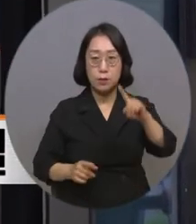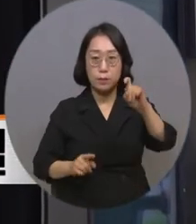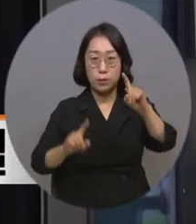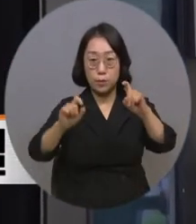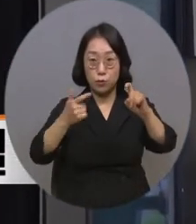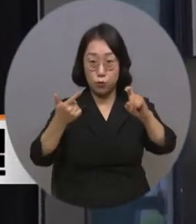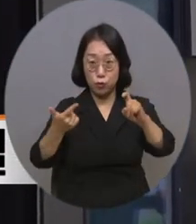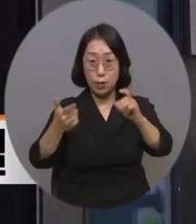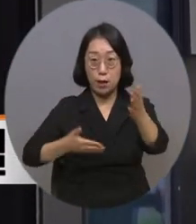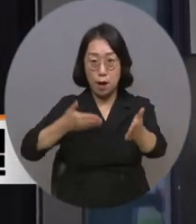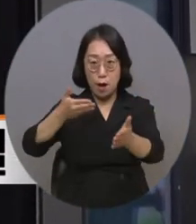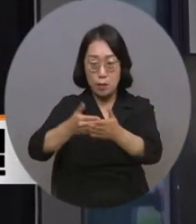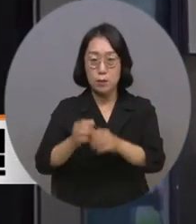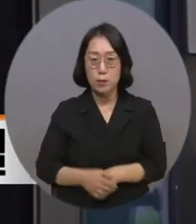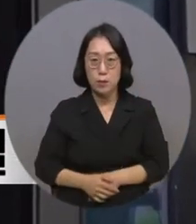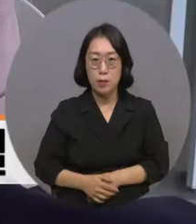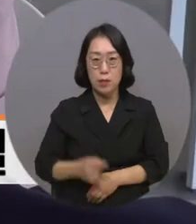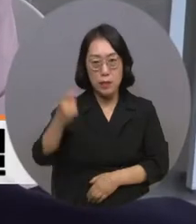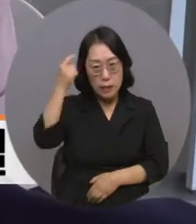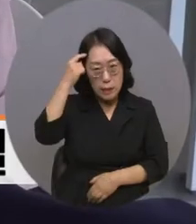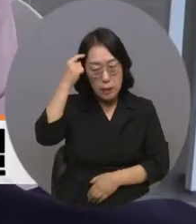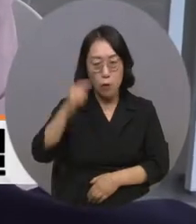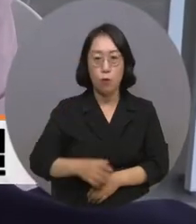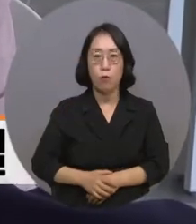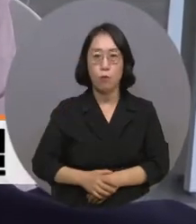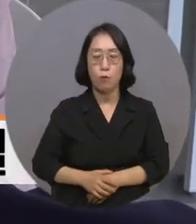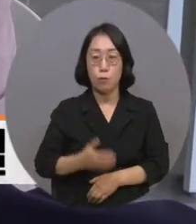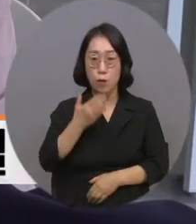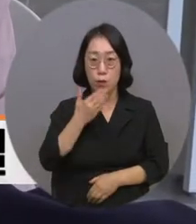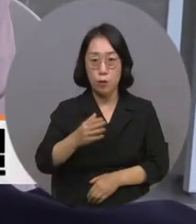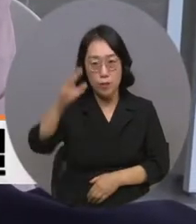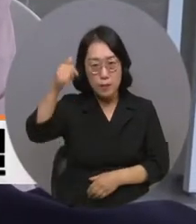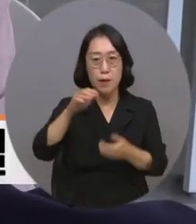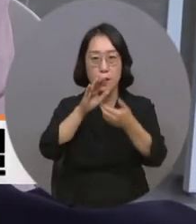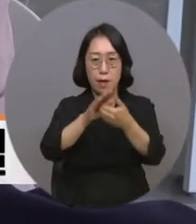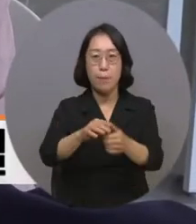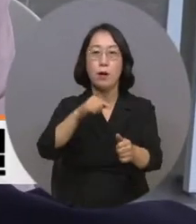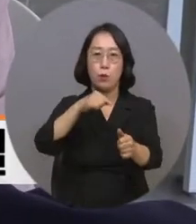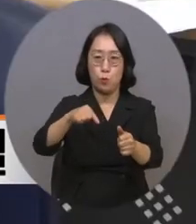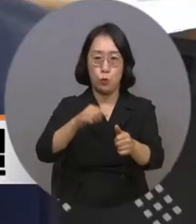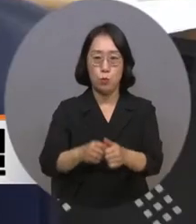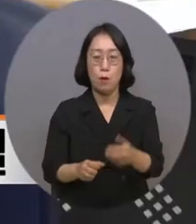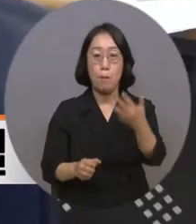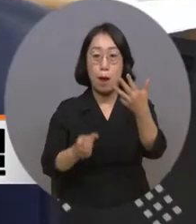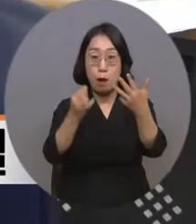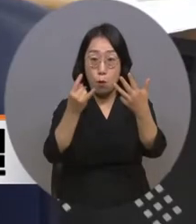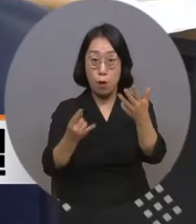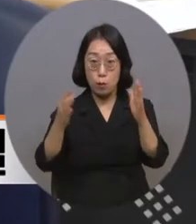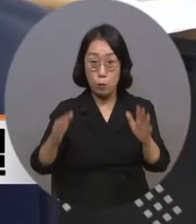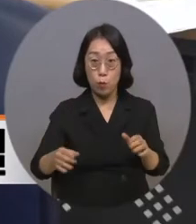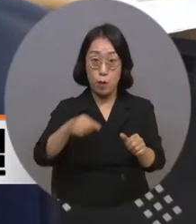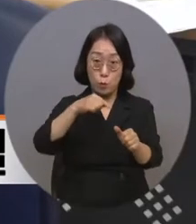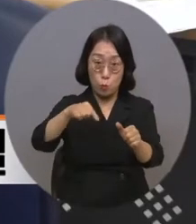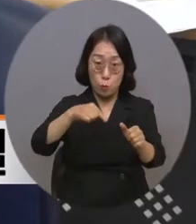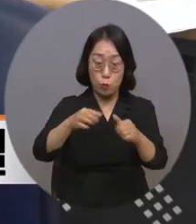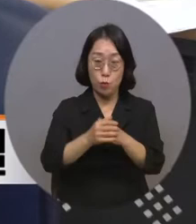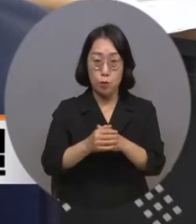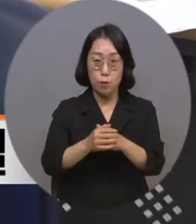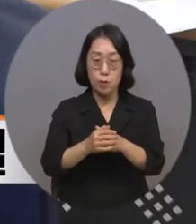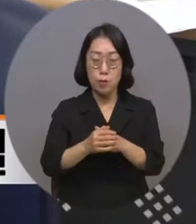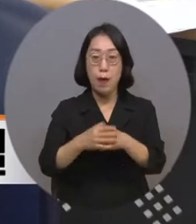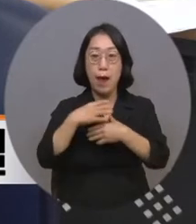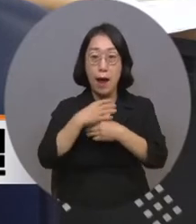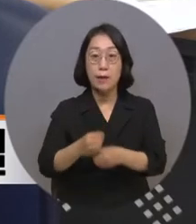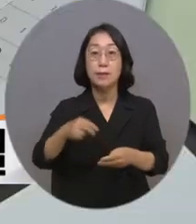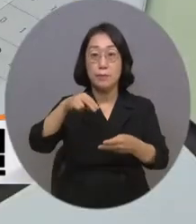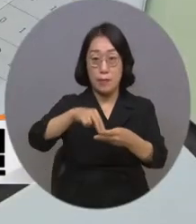16일까지 기억톡톡 치매 예방교실을 진행합니다. 총 8회에 걸쳐서 진행되는 이번 교실은 원주시